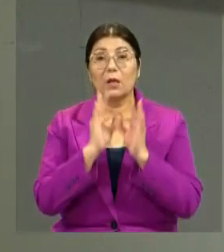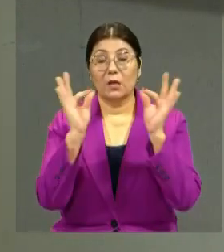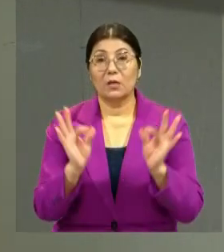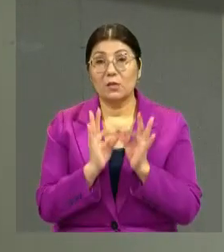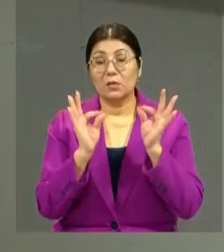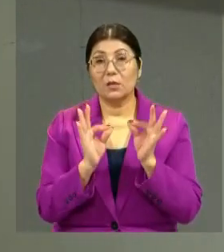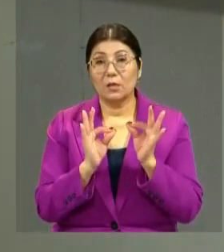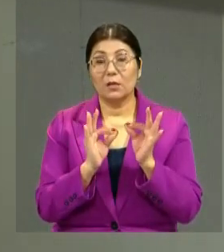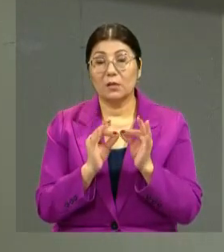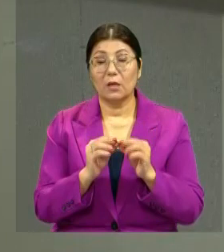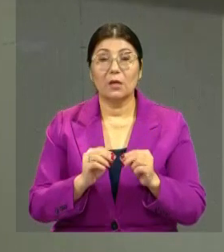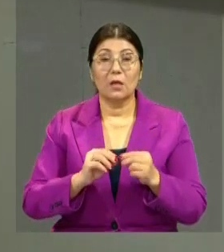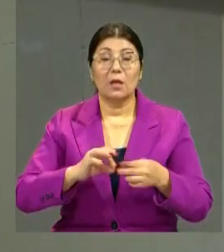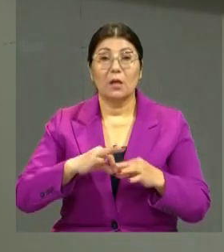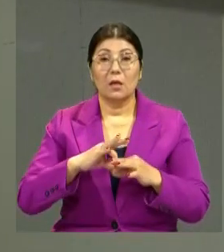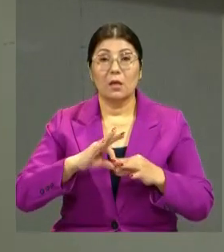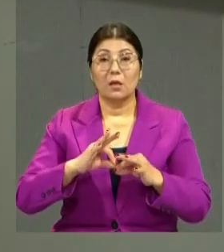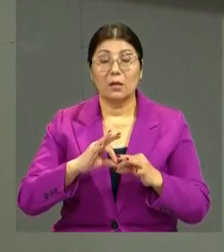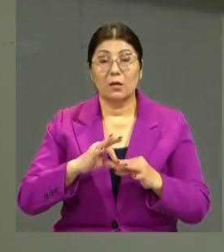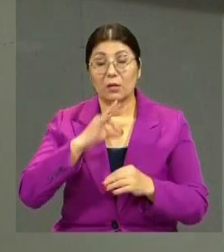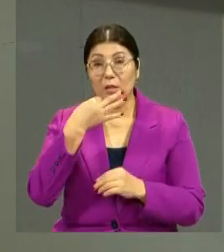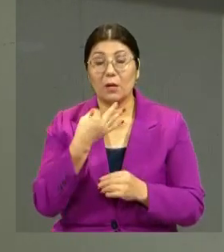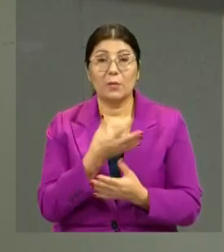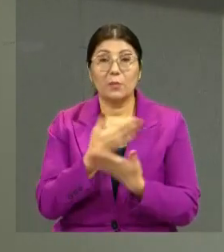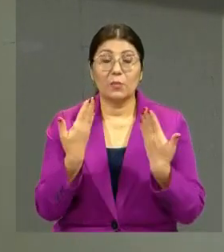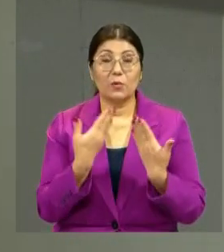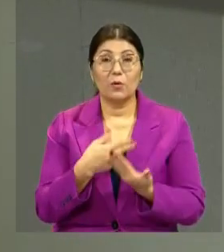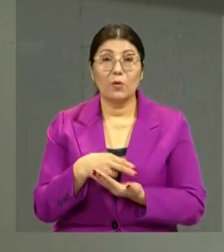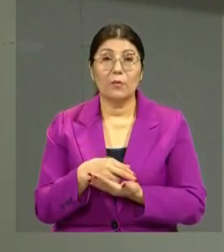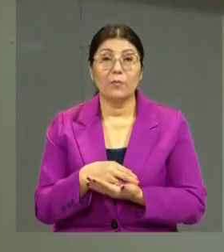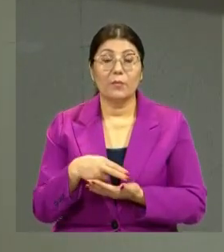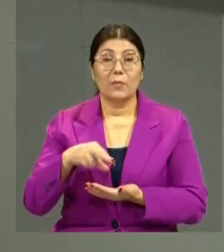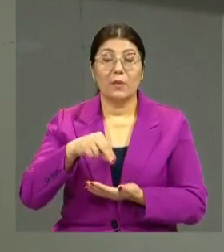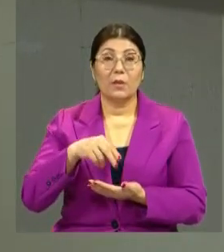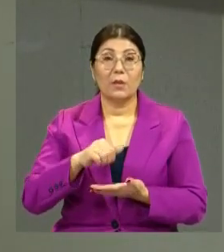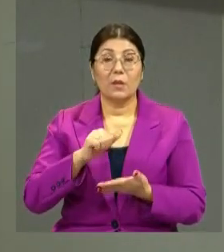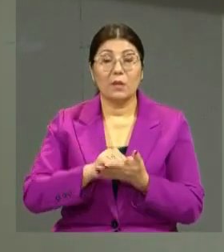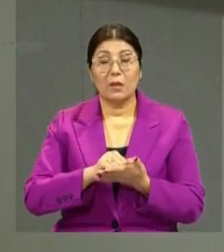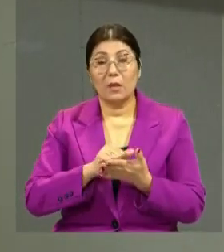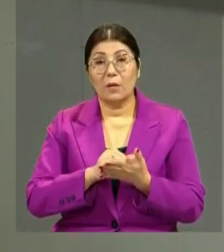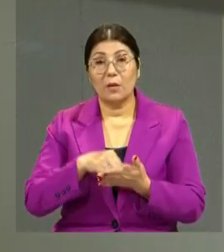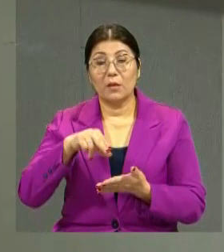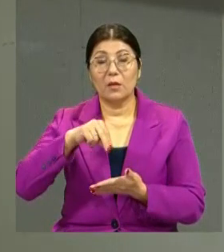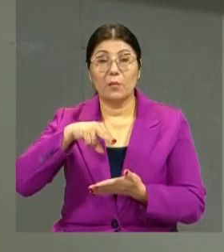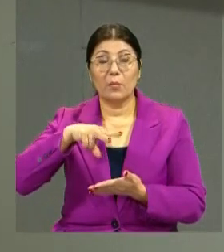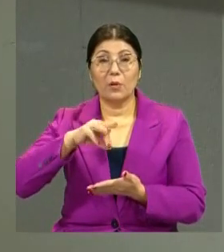тәжірибе жоқ, ешқандай диплом жоқ, былай қарасаңыз, жоғары білім немесе орта білім